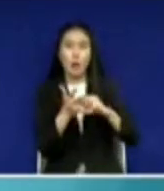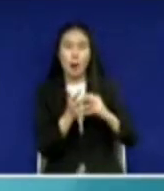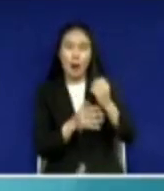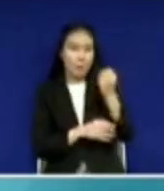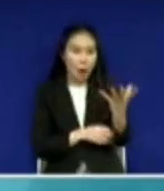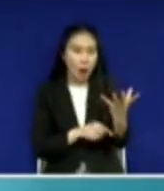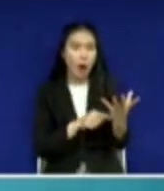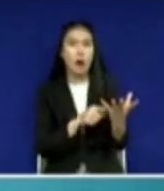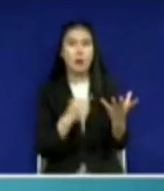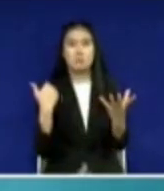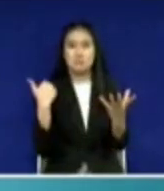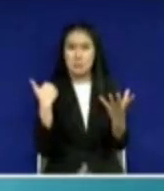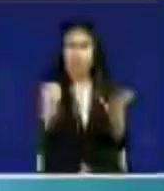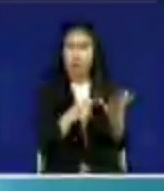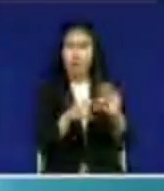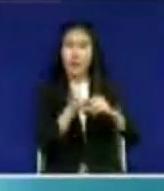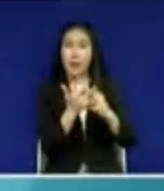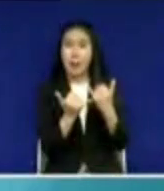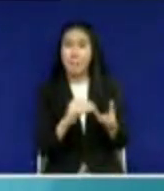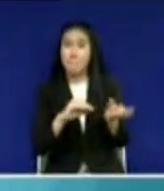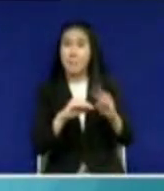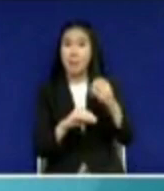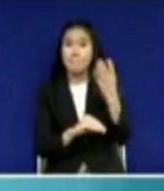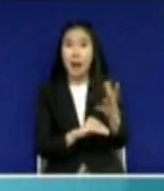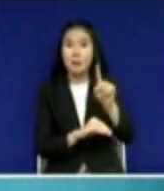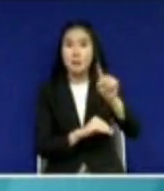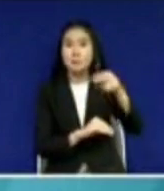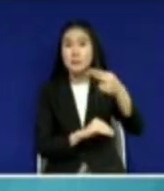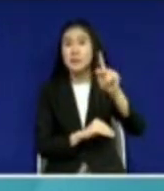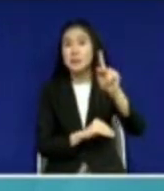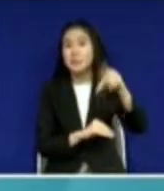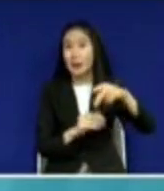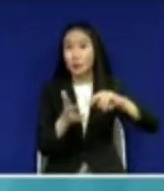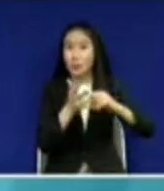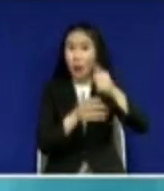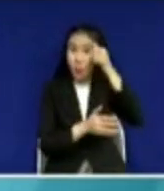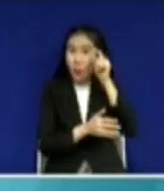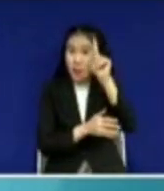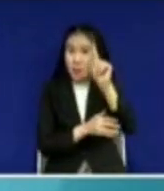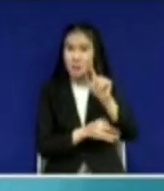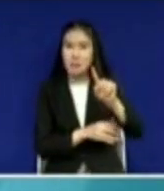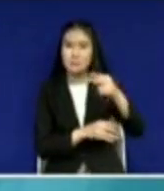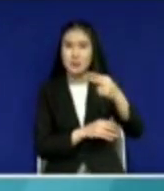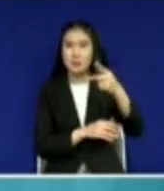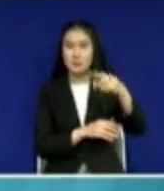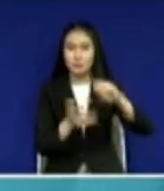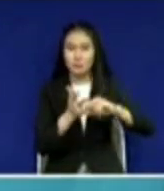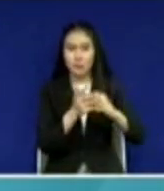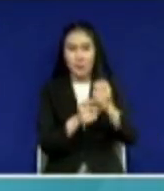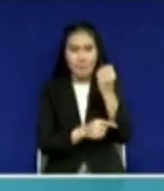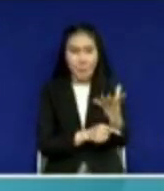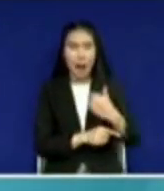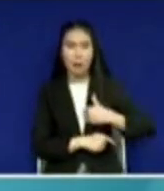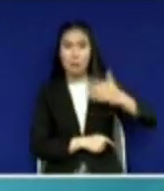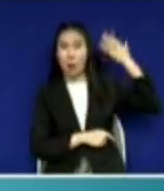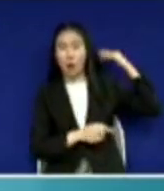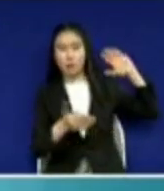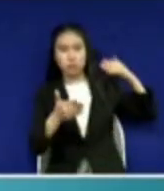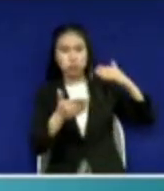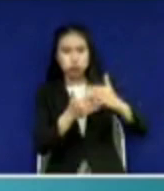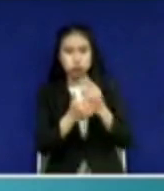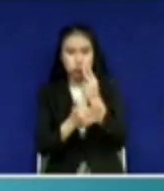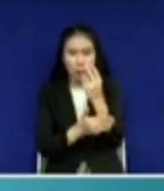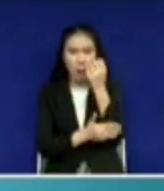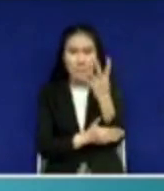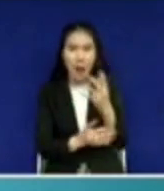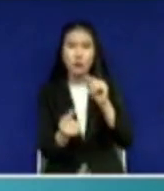อีกค่ะในวันนี้เพิ่มมากถึง 11,000 รายต่อวันนะคะก็เป็นจำนวนมากที่สุดตั้งแต่มีการระบาดของเชื้อโควิด-19